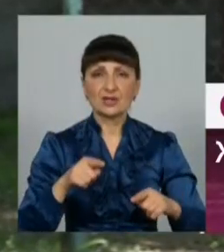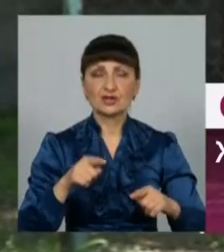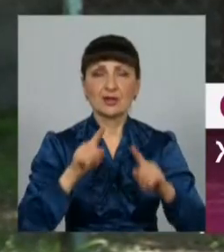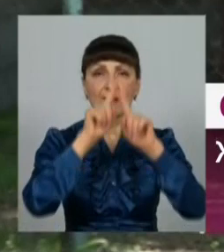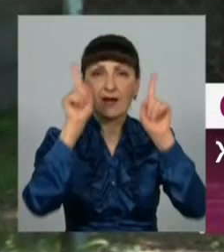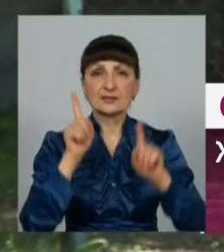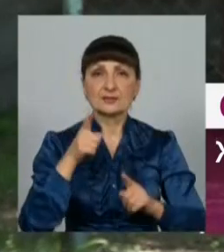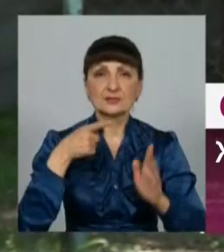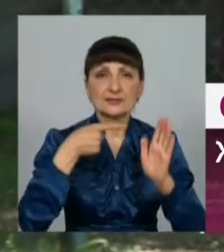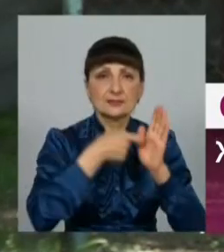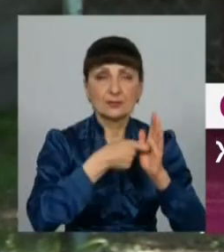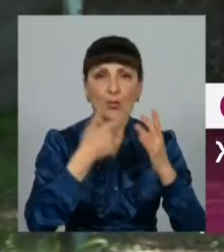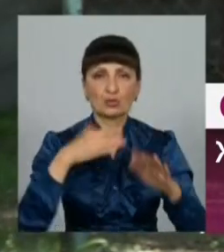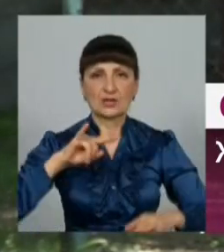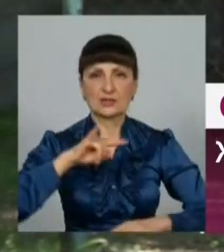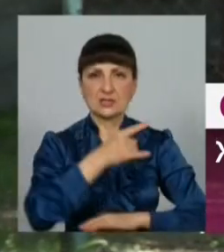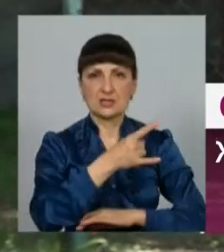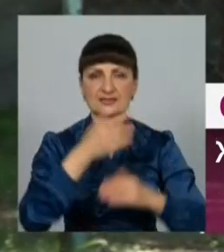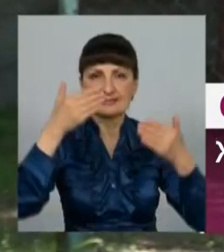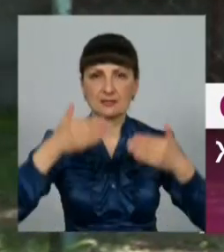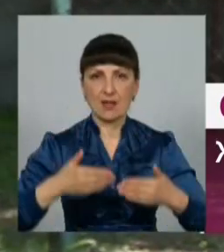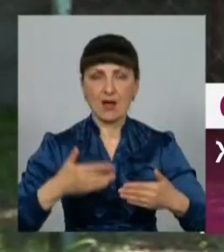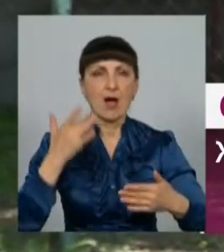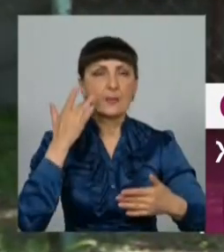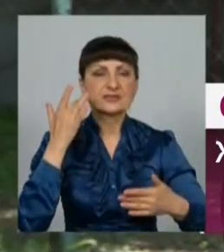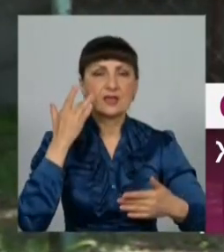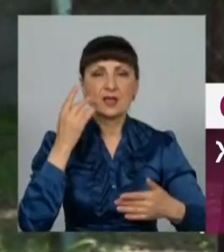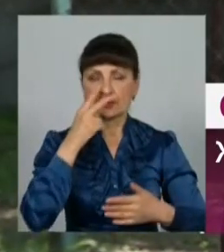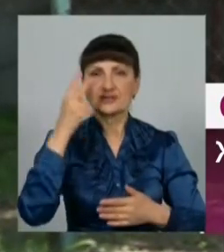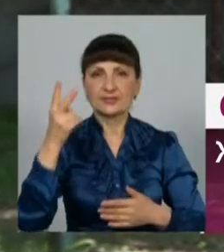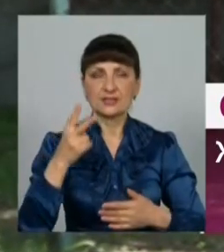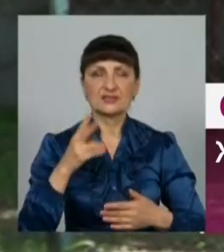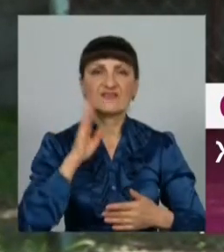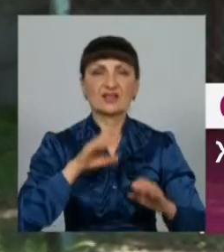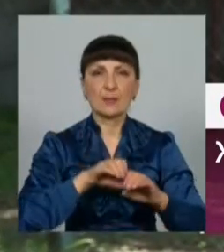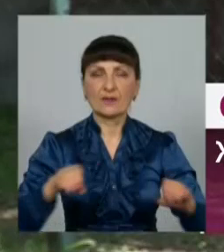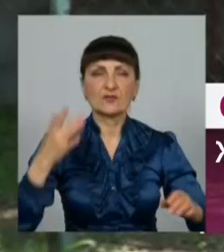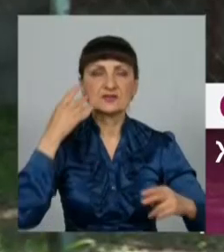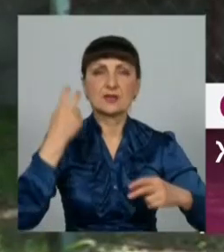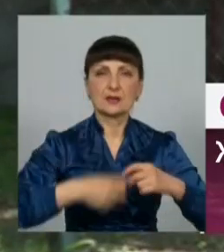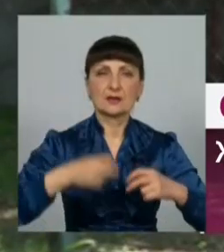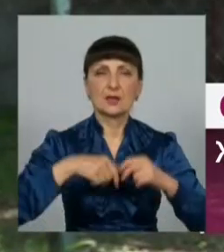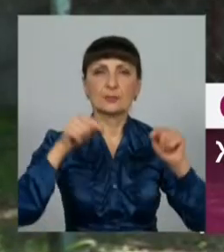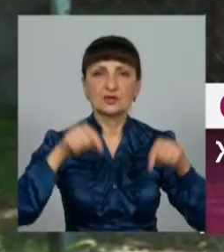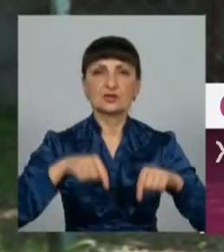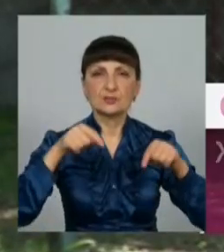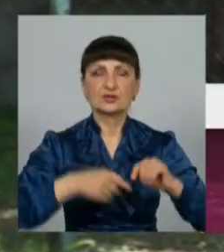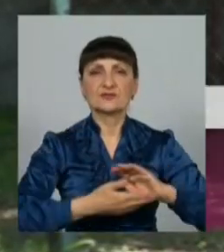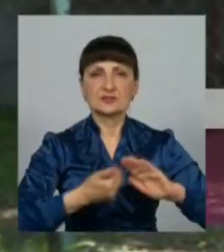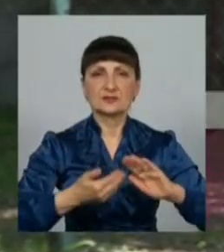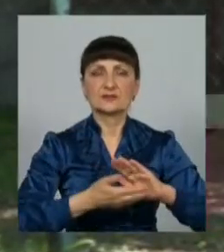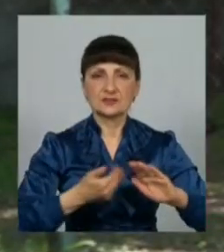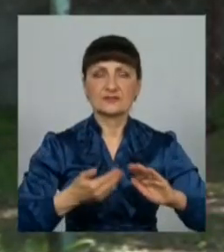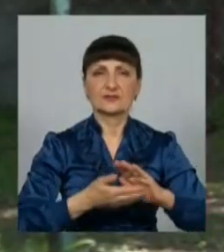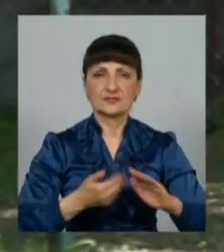повесишь, уже дырки в стенке образуются. Постоянно прорывается, вот можно посмотреть, там у нас водопровод бежит. Только вызываем, асфальтируют,